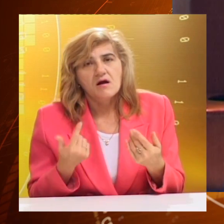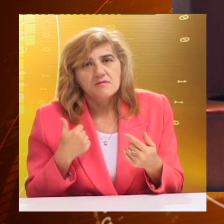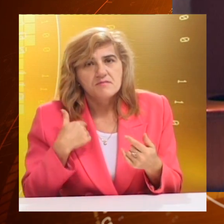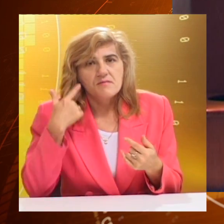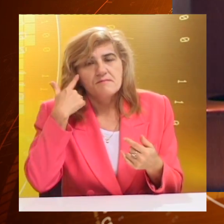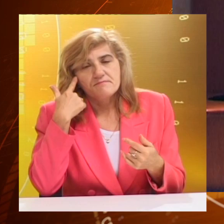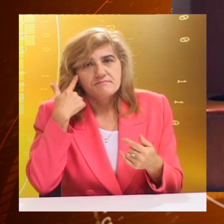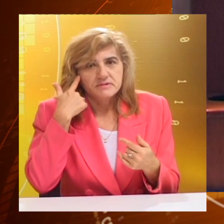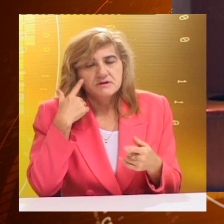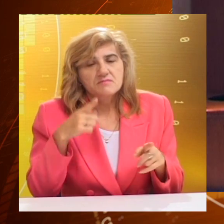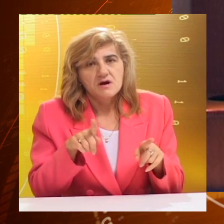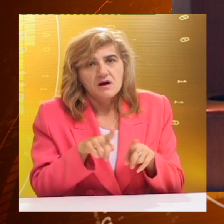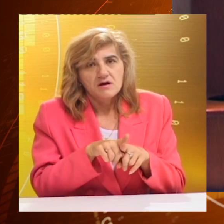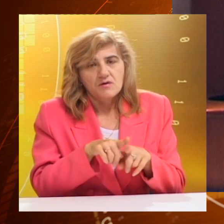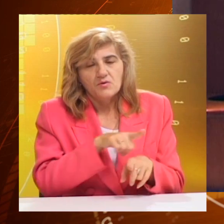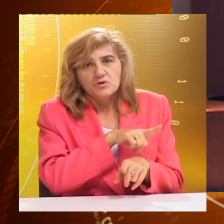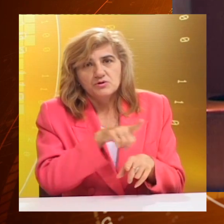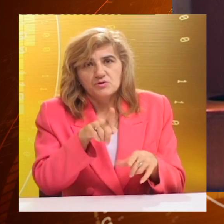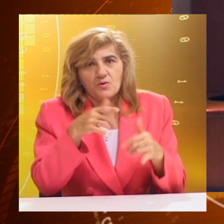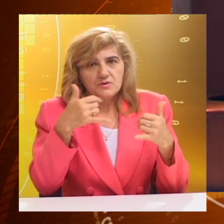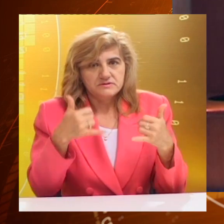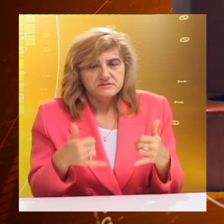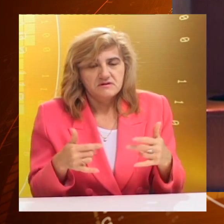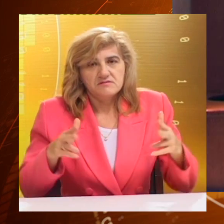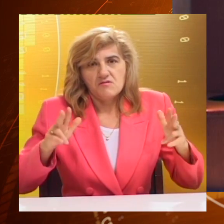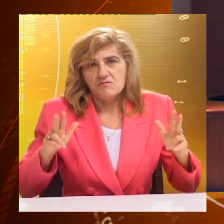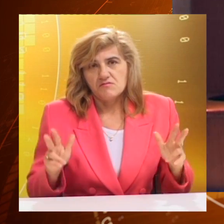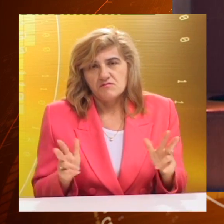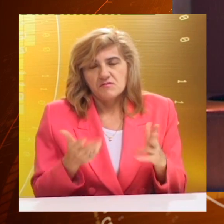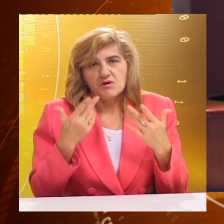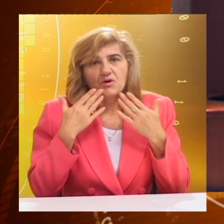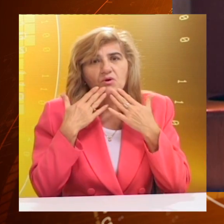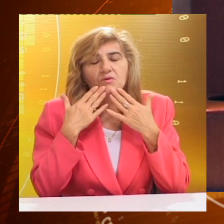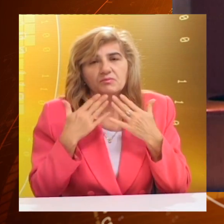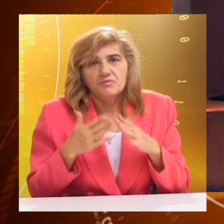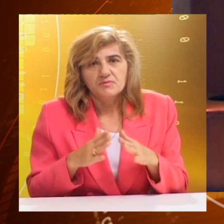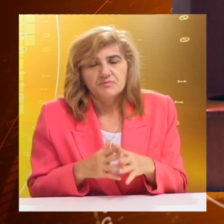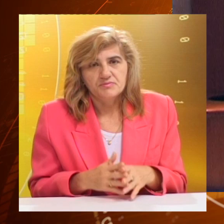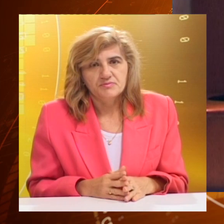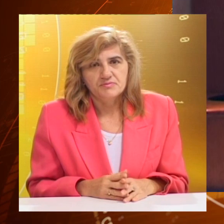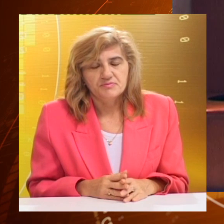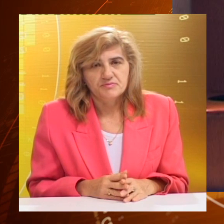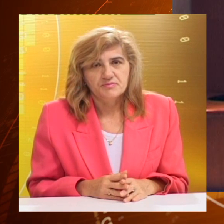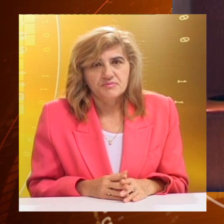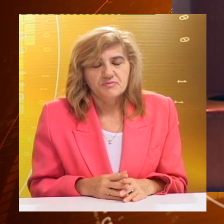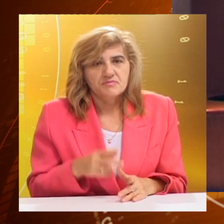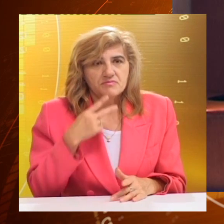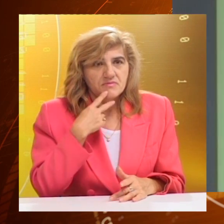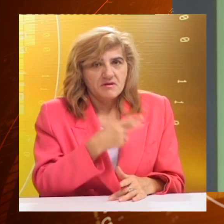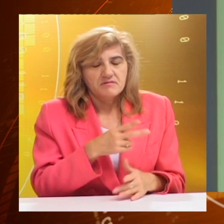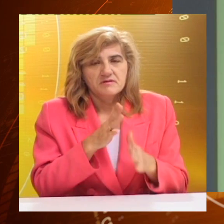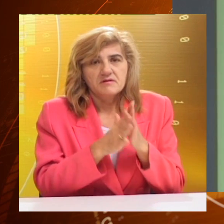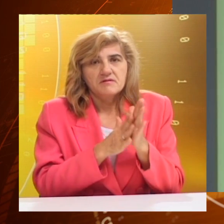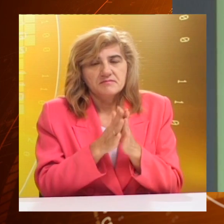navikli, ali mislim da ćemo kao i sve do sada i to savladati do početka primjene tog